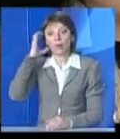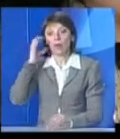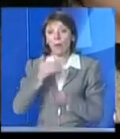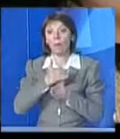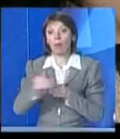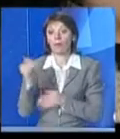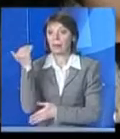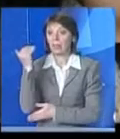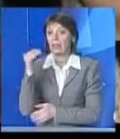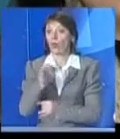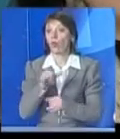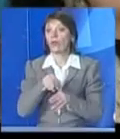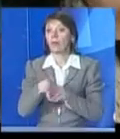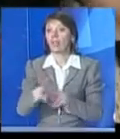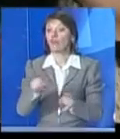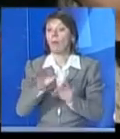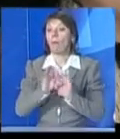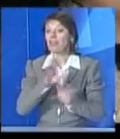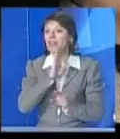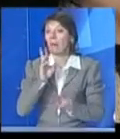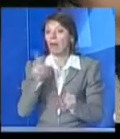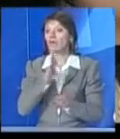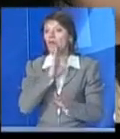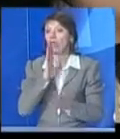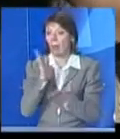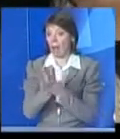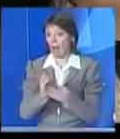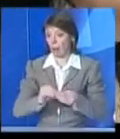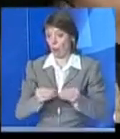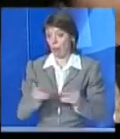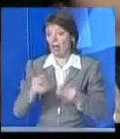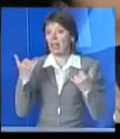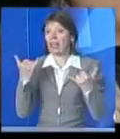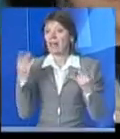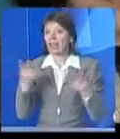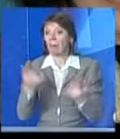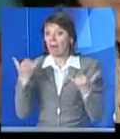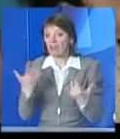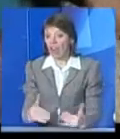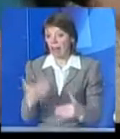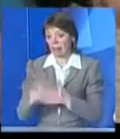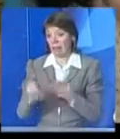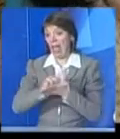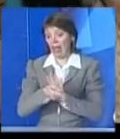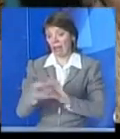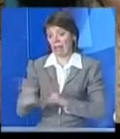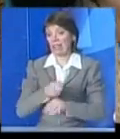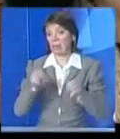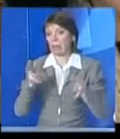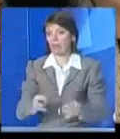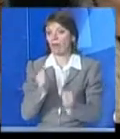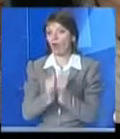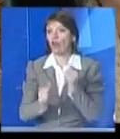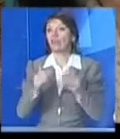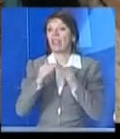будете мати проблеми, куди ж підете. Щоб пояснити мамі, що вона має проблему, що їй треба вже негайно йти спеціаліста. При сьогоднішній ситуації, де в кожній хаті